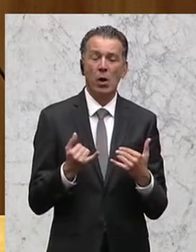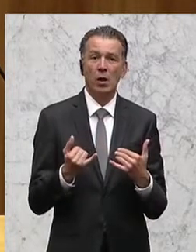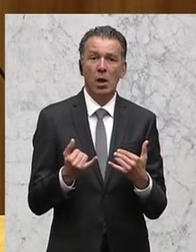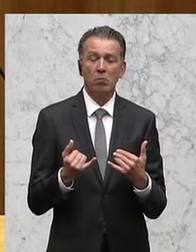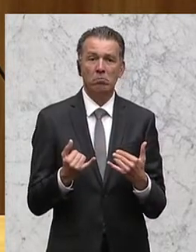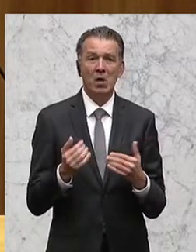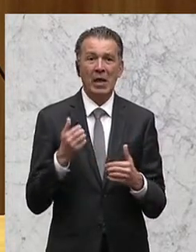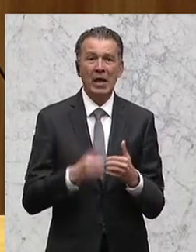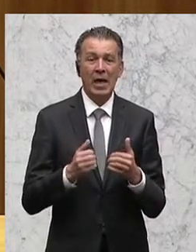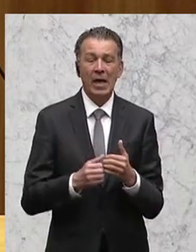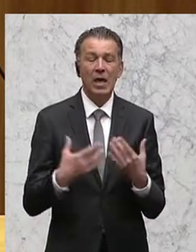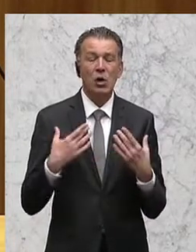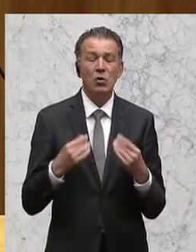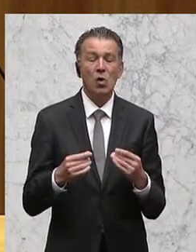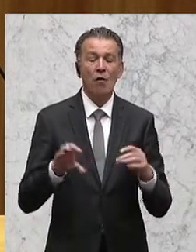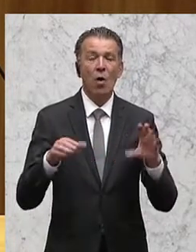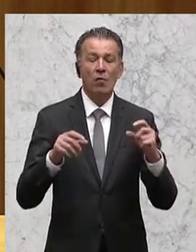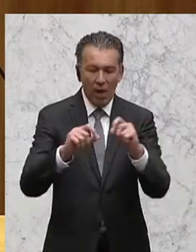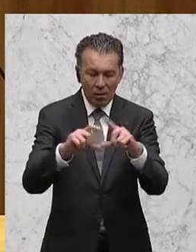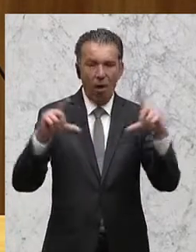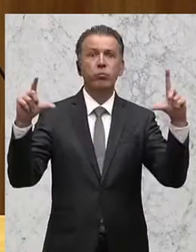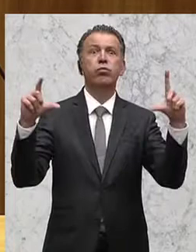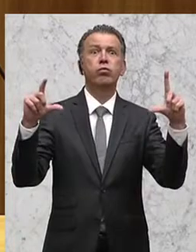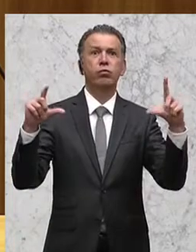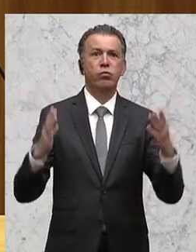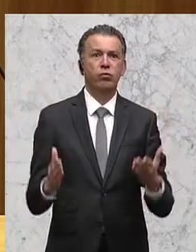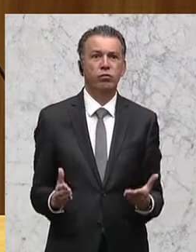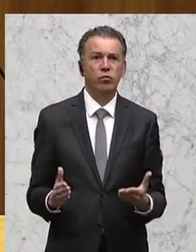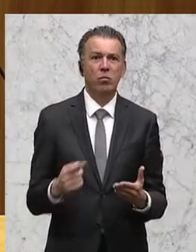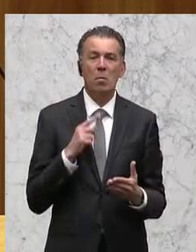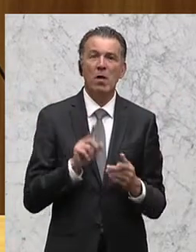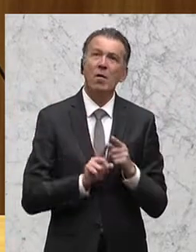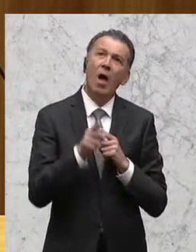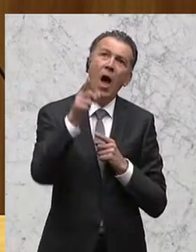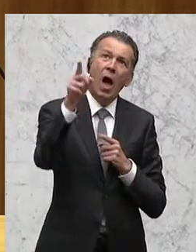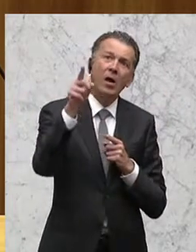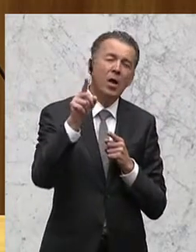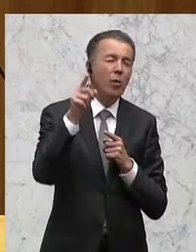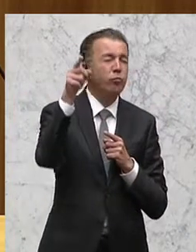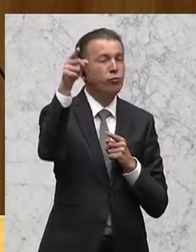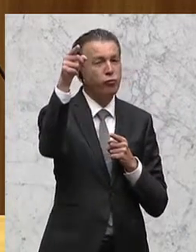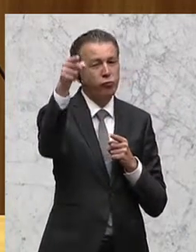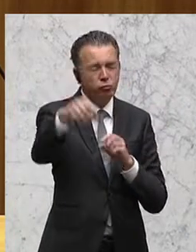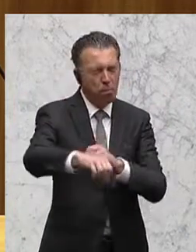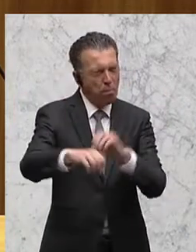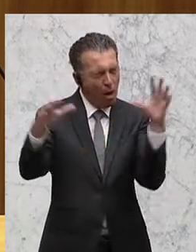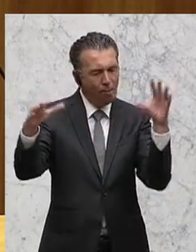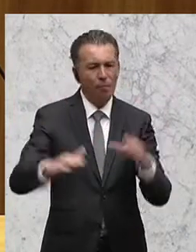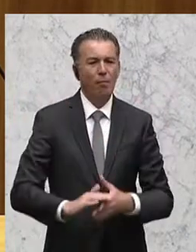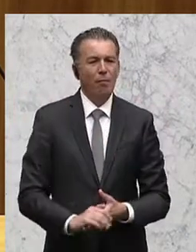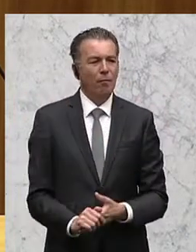geliefert durch die fernsehgeräte sieht man wenn eine rakete fliegt und sicher ziel sucht und dort deponiert